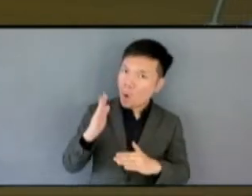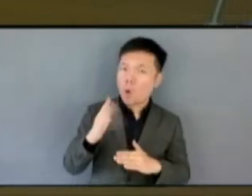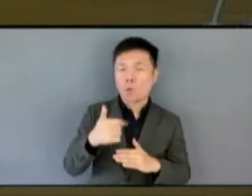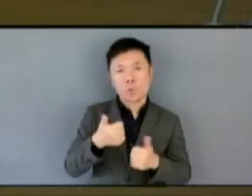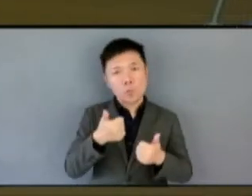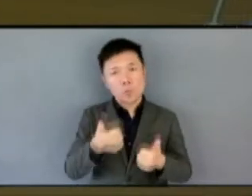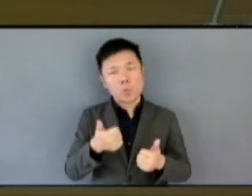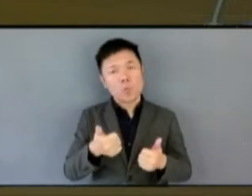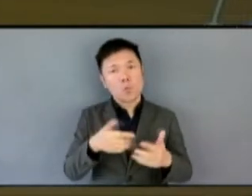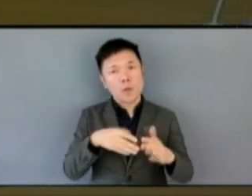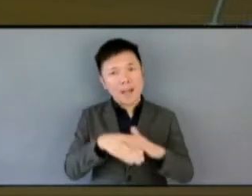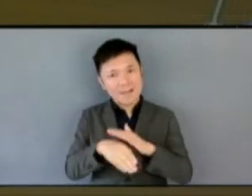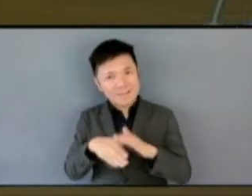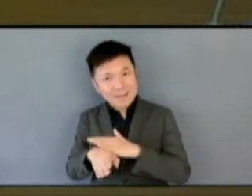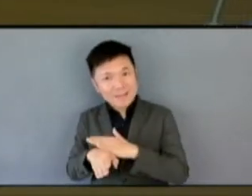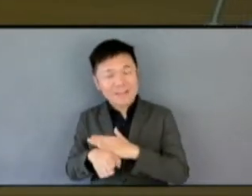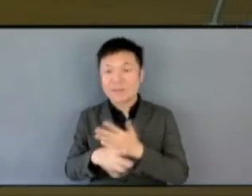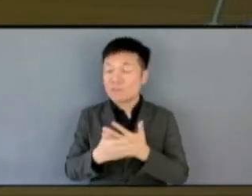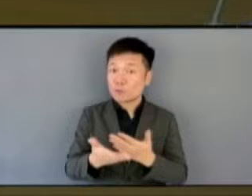общеобразовательных организаций,